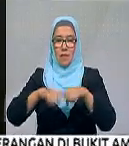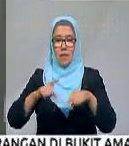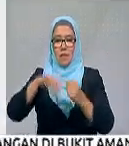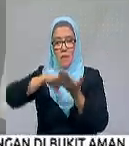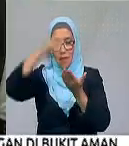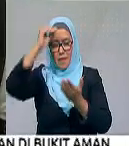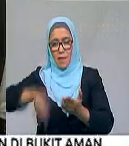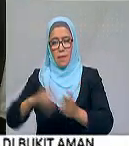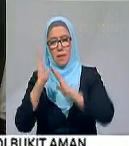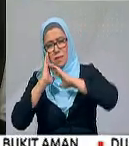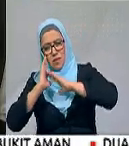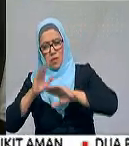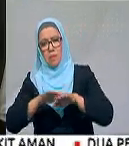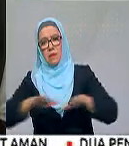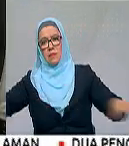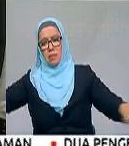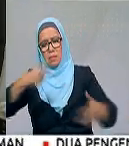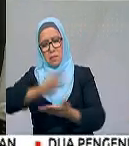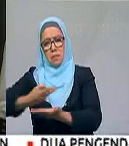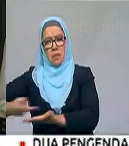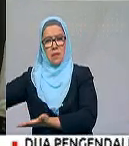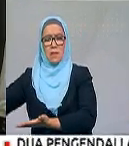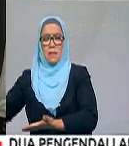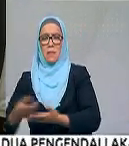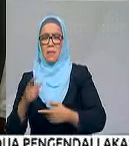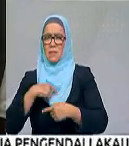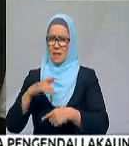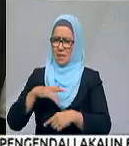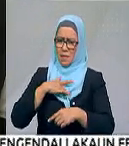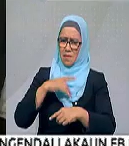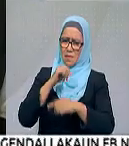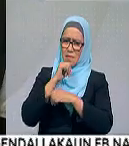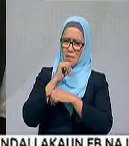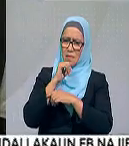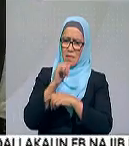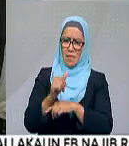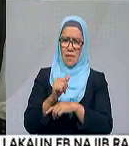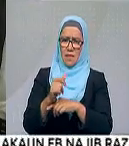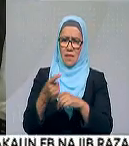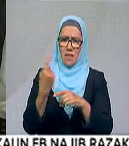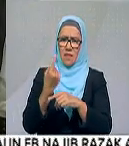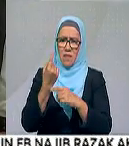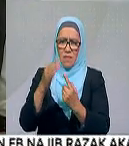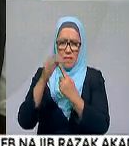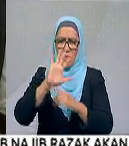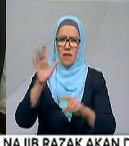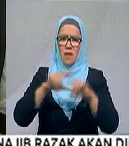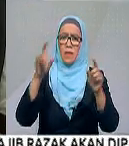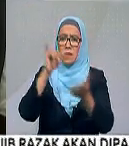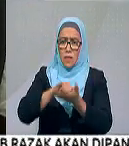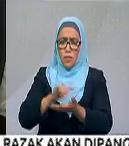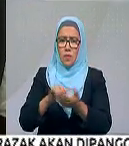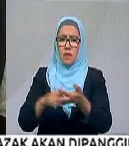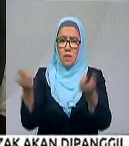lantai. Saya anggap itu bukan luar biasa. Itu kebiasaan yang berlaku. Mungkin salah satu cara kita nak bagi